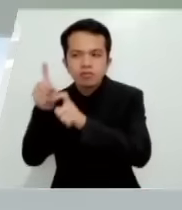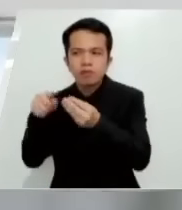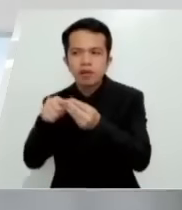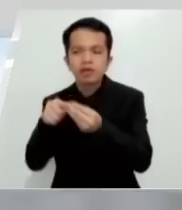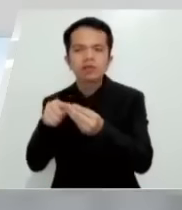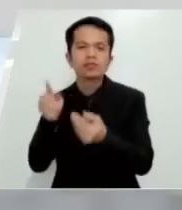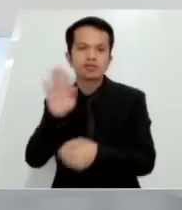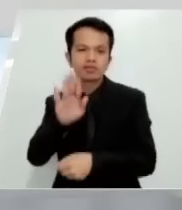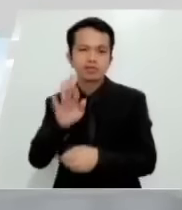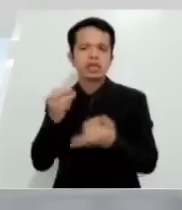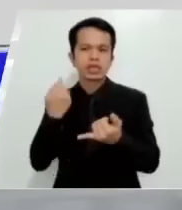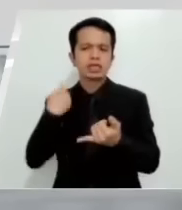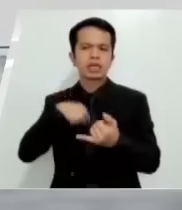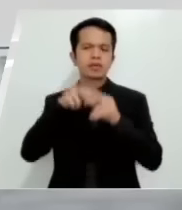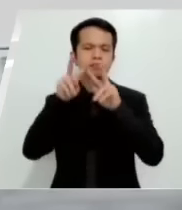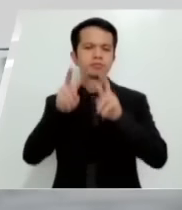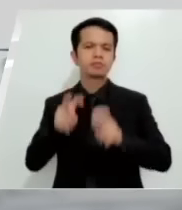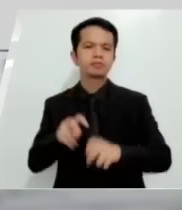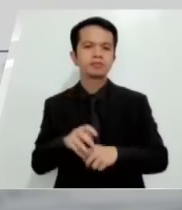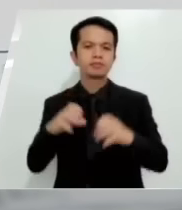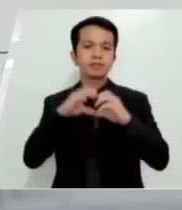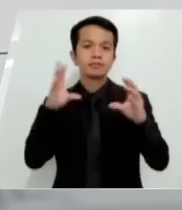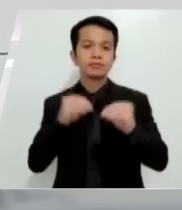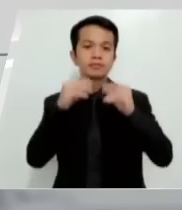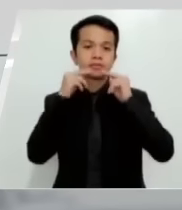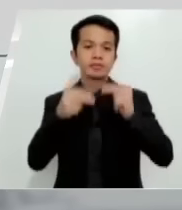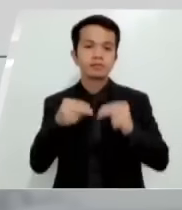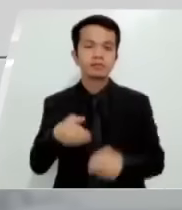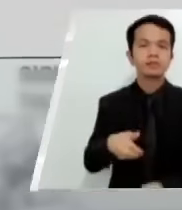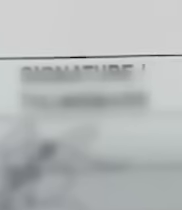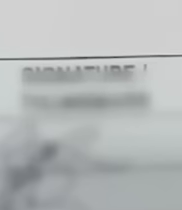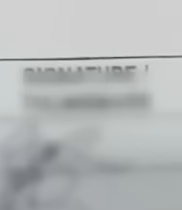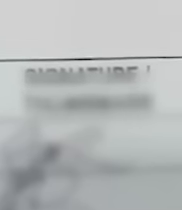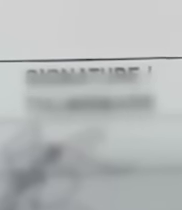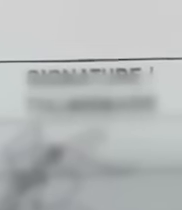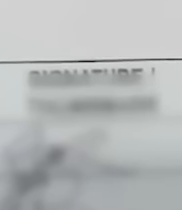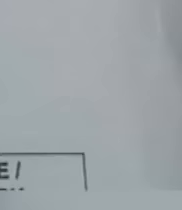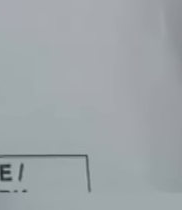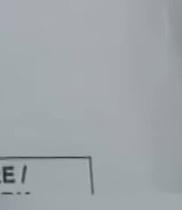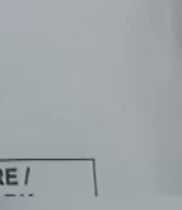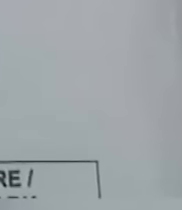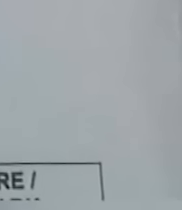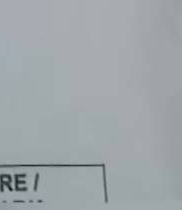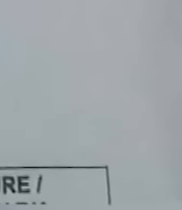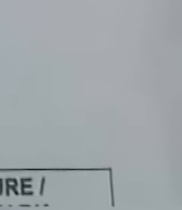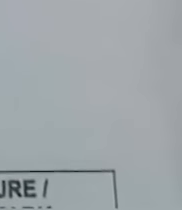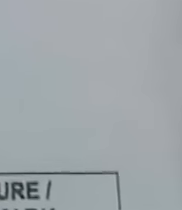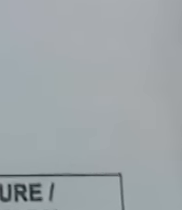namin. Para sa GMA Integrated News, Sandra Aguinaldo ang inyong saksi.